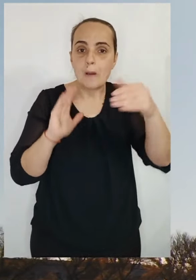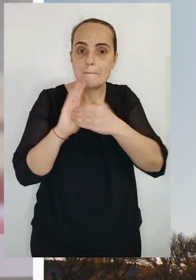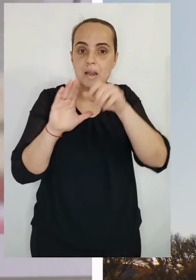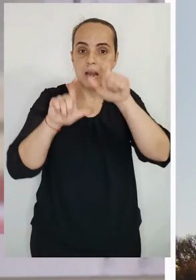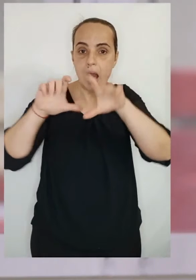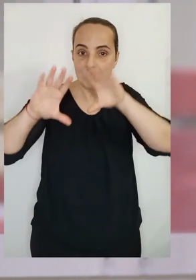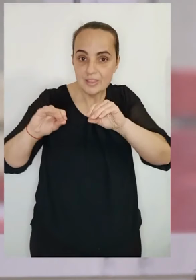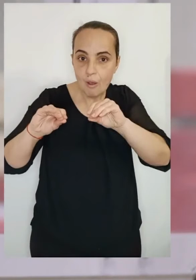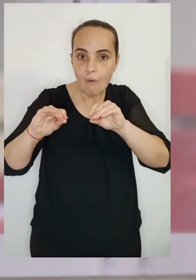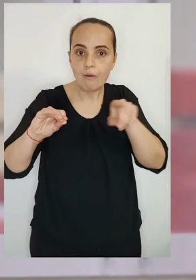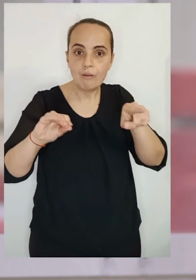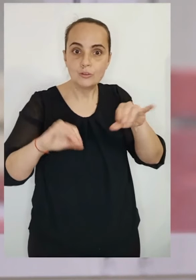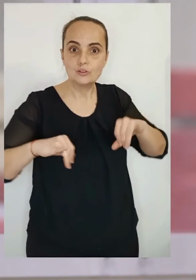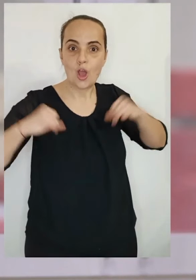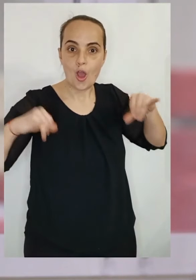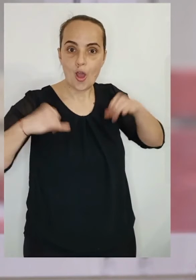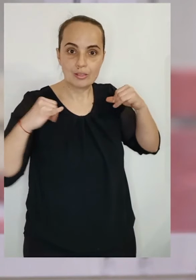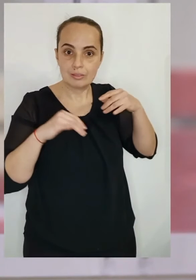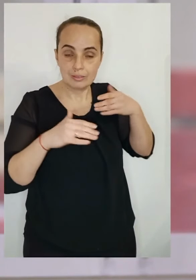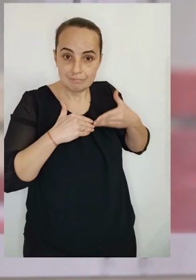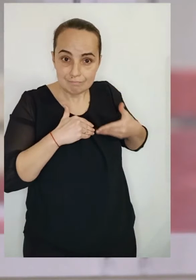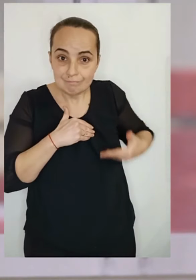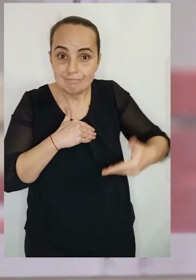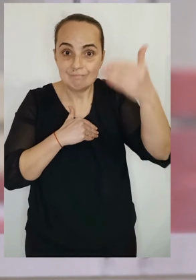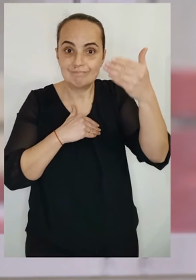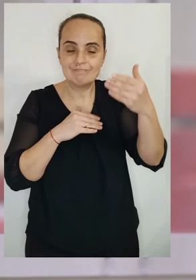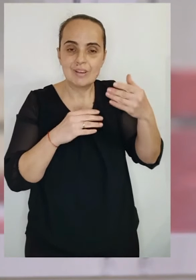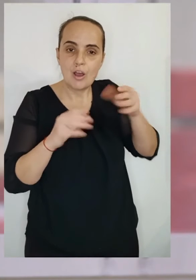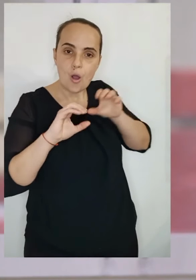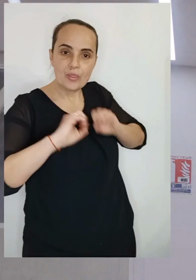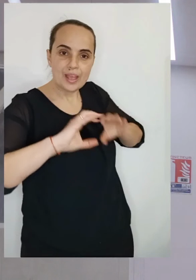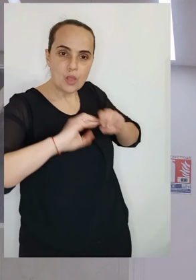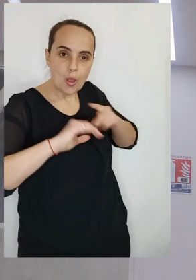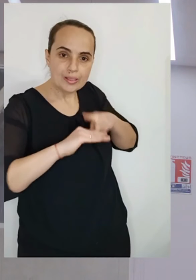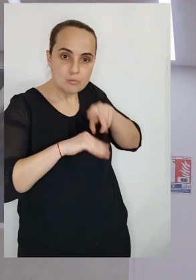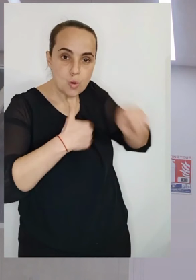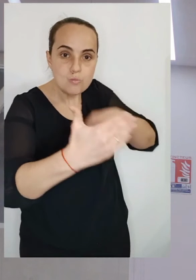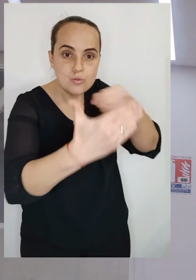habitants qui ont comme ça une jeune pousse qui a été suivie, y compris par le même entraîneur